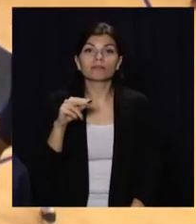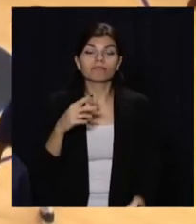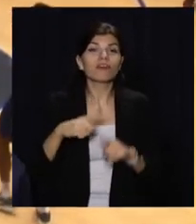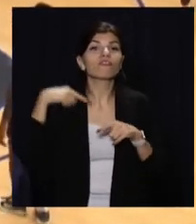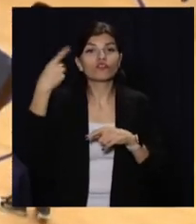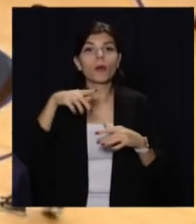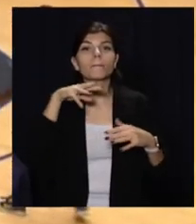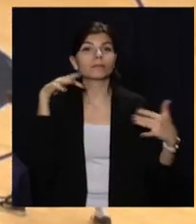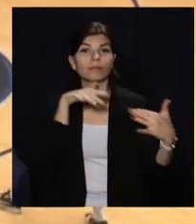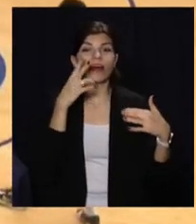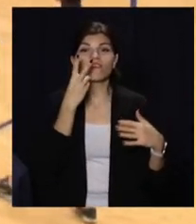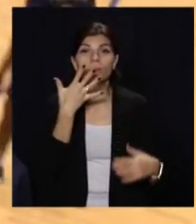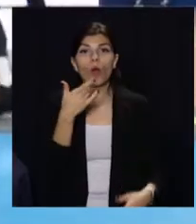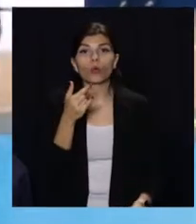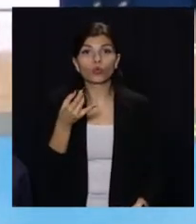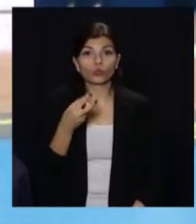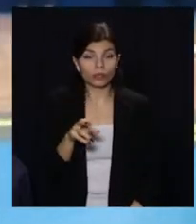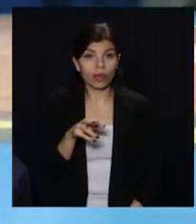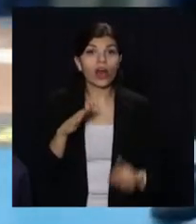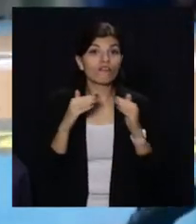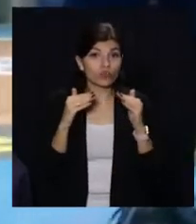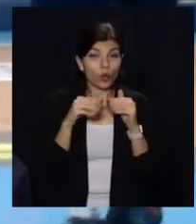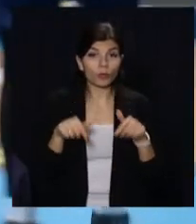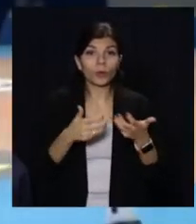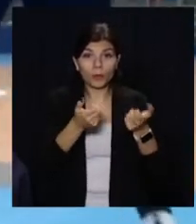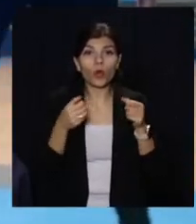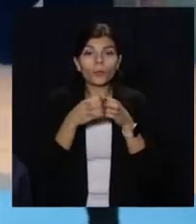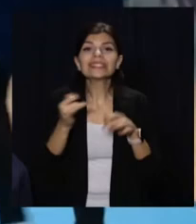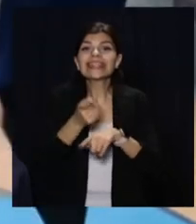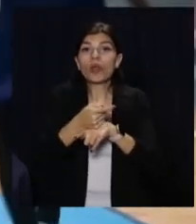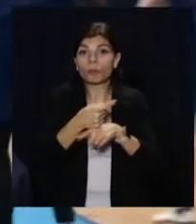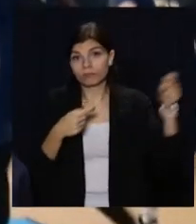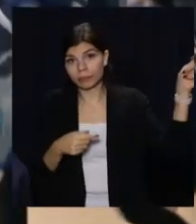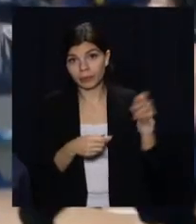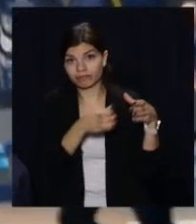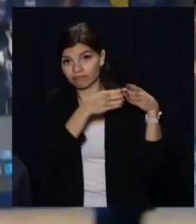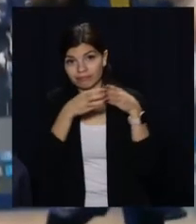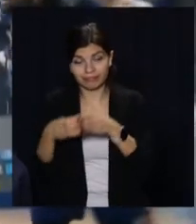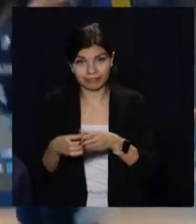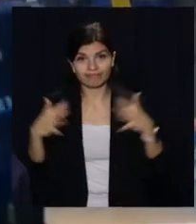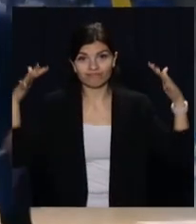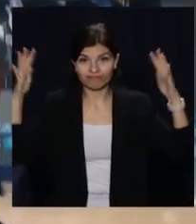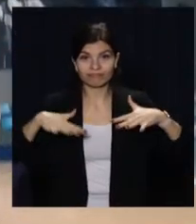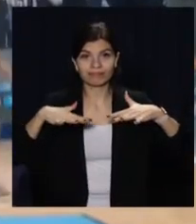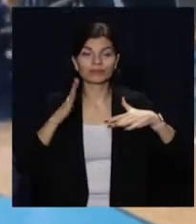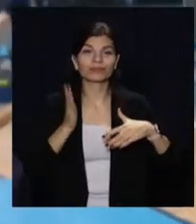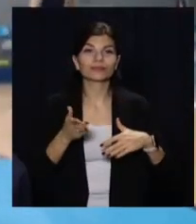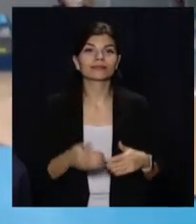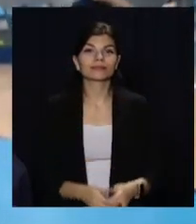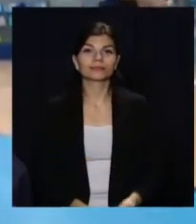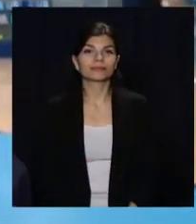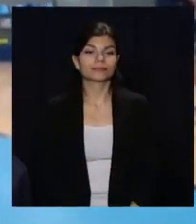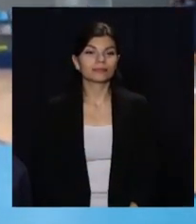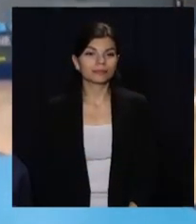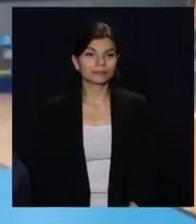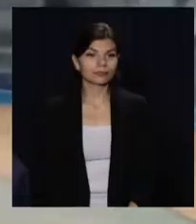Наступний матч дніпрян 25 грудня. Вдома перейматимуть команду з Тернополя. В'ячеслав Куліш, Сергій Язовських, Open News,